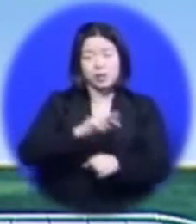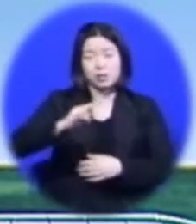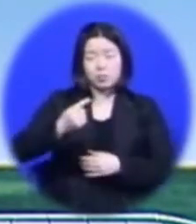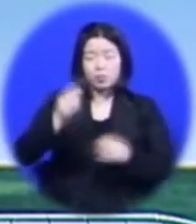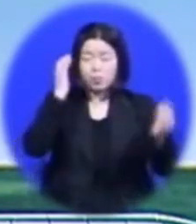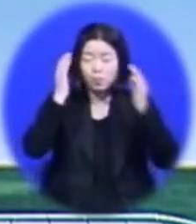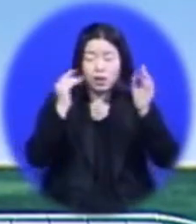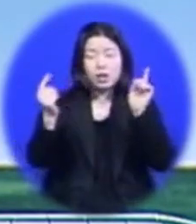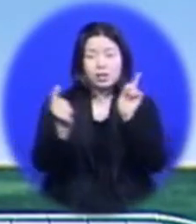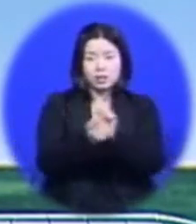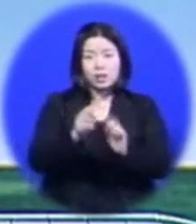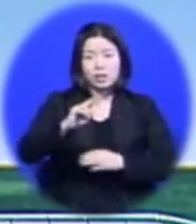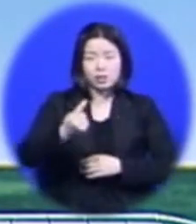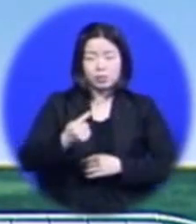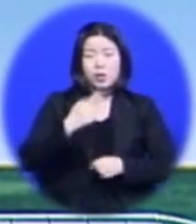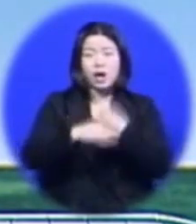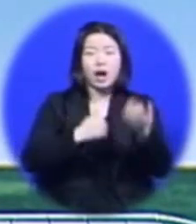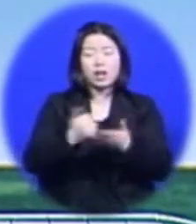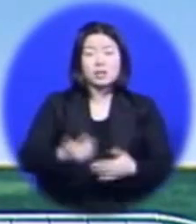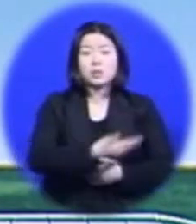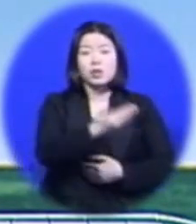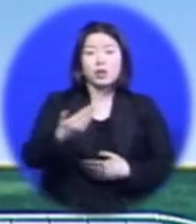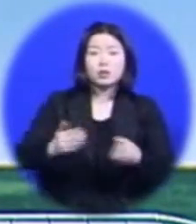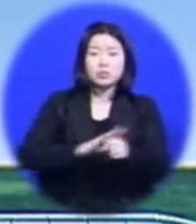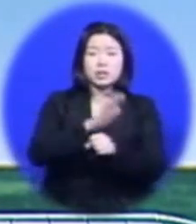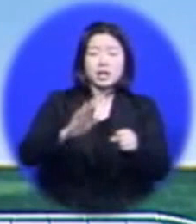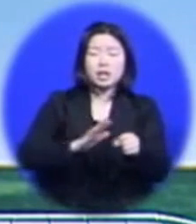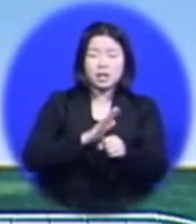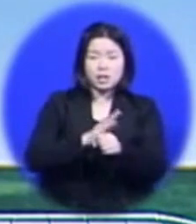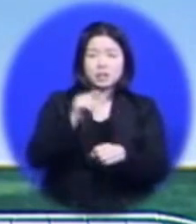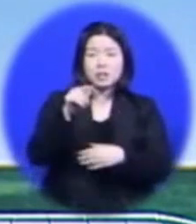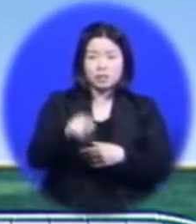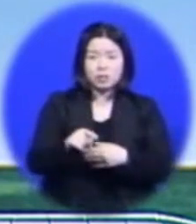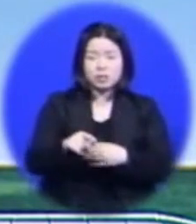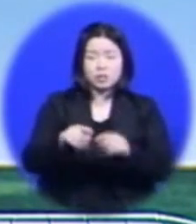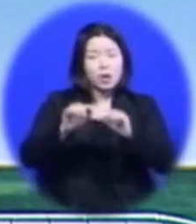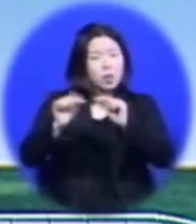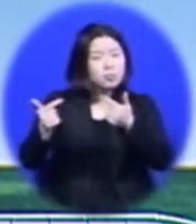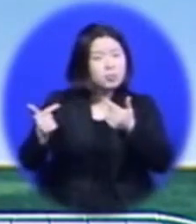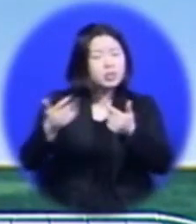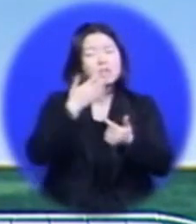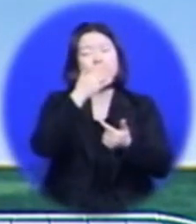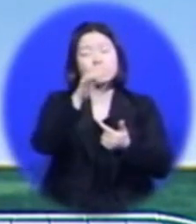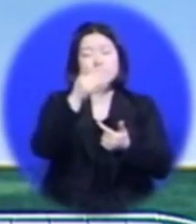당해도 하나님이 여러분을 사랑하신다는 부인할 수 없는 증거가 있어요.